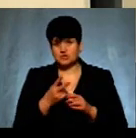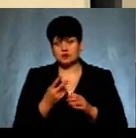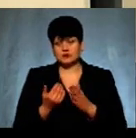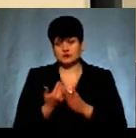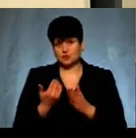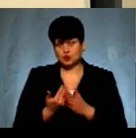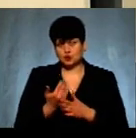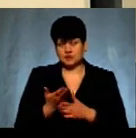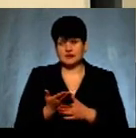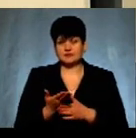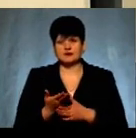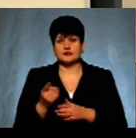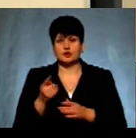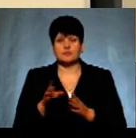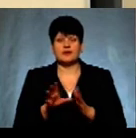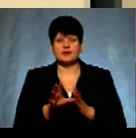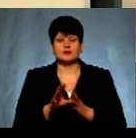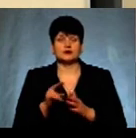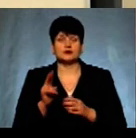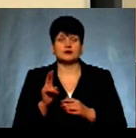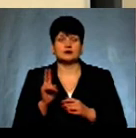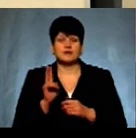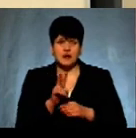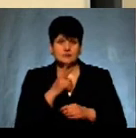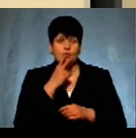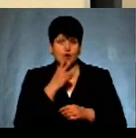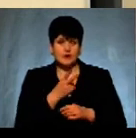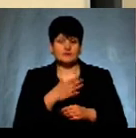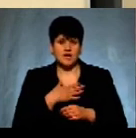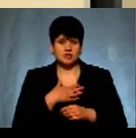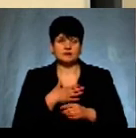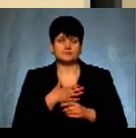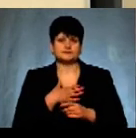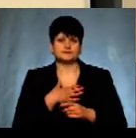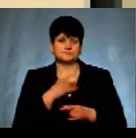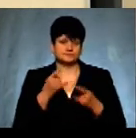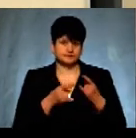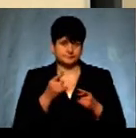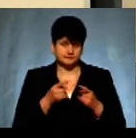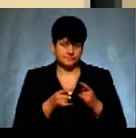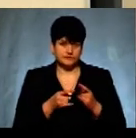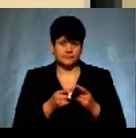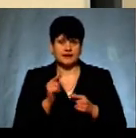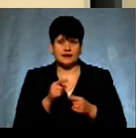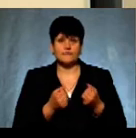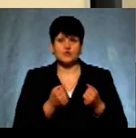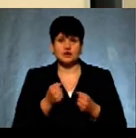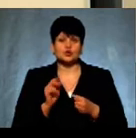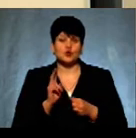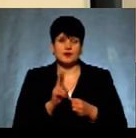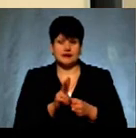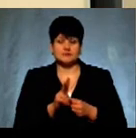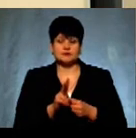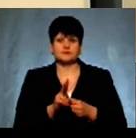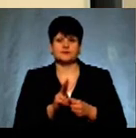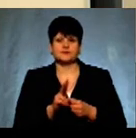який «Тернопільелектротранс» показували по наших місцевих телеканалах. Там сам водій тролейбуса, який їздить